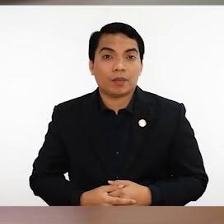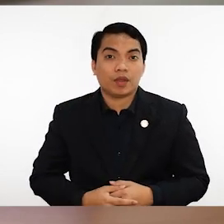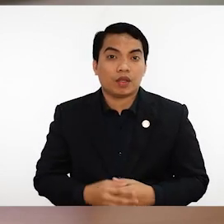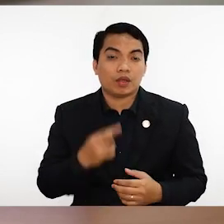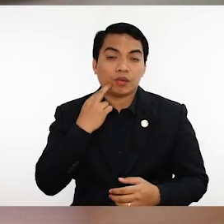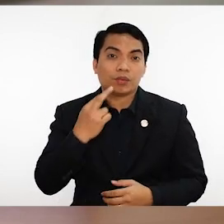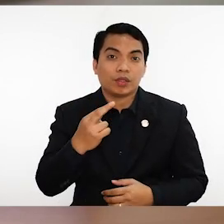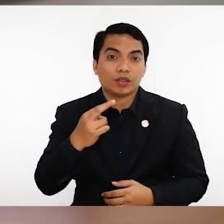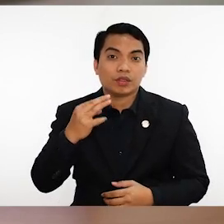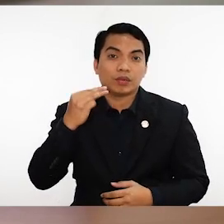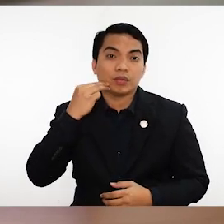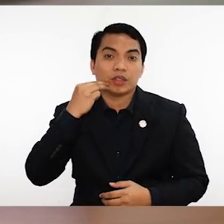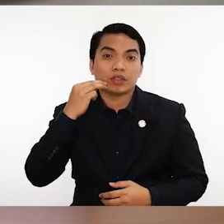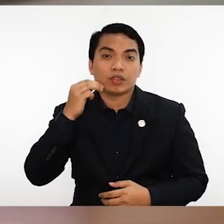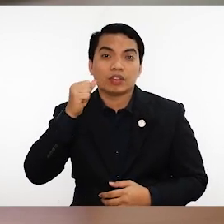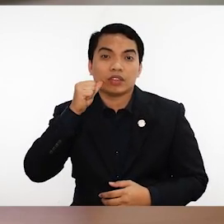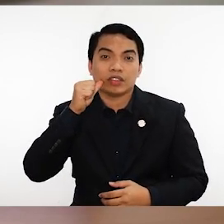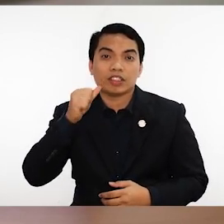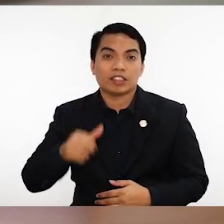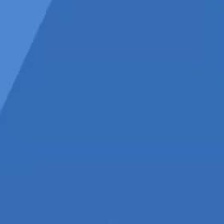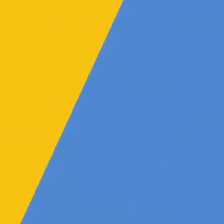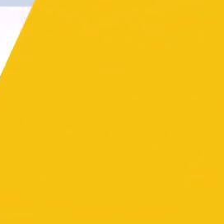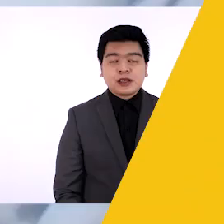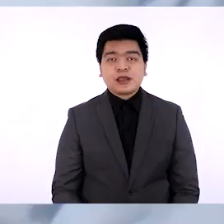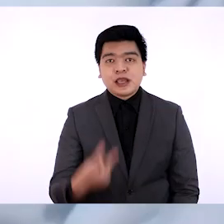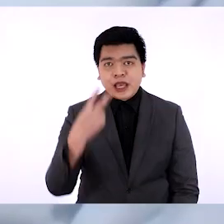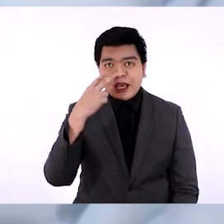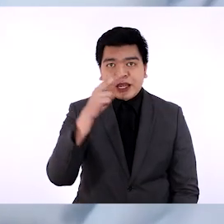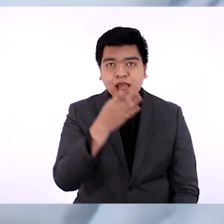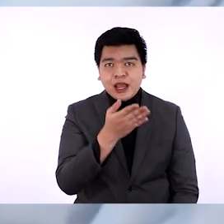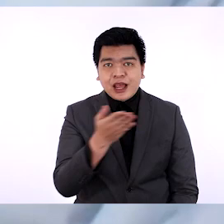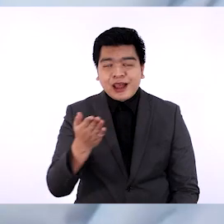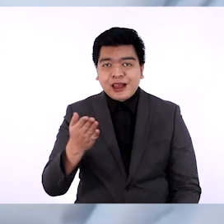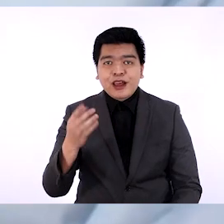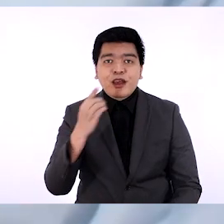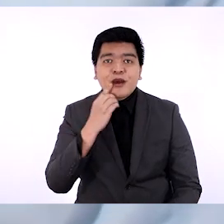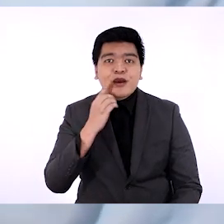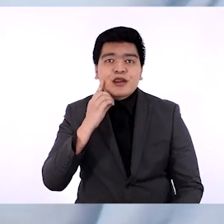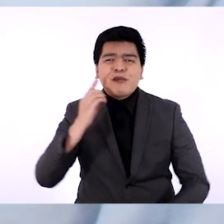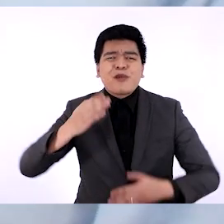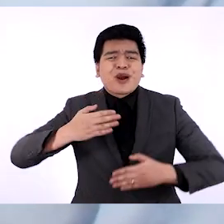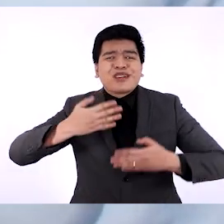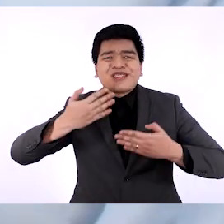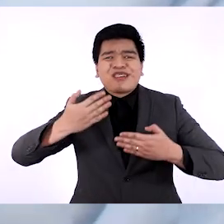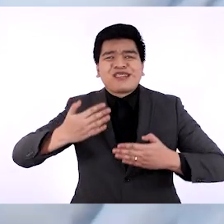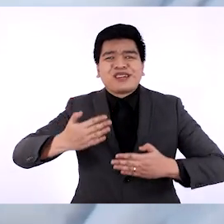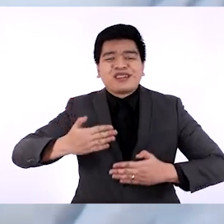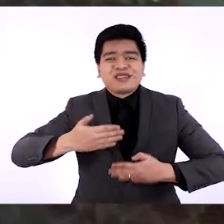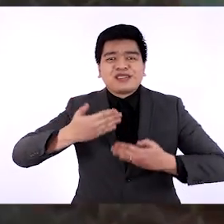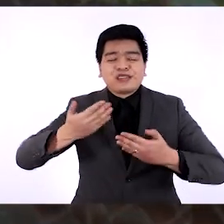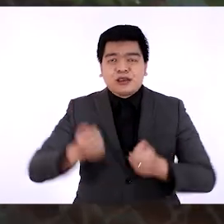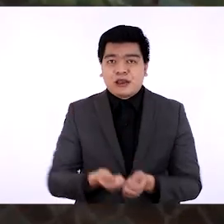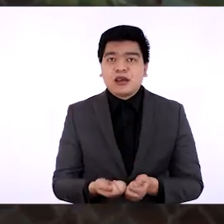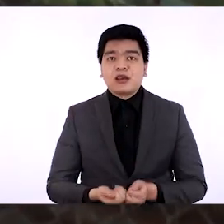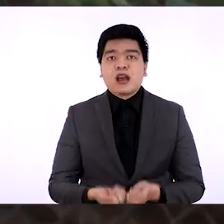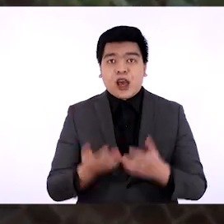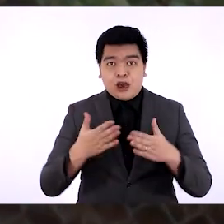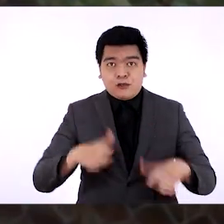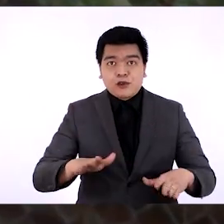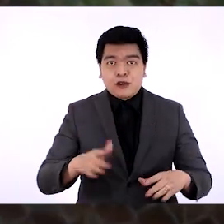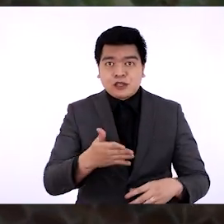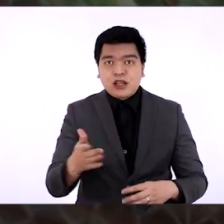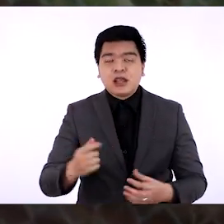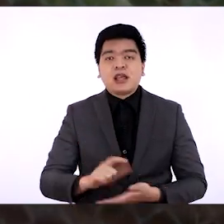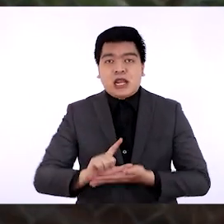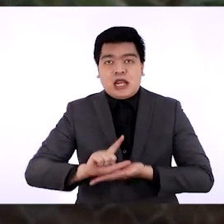May report si kapatid ng Maychun Artrero. Bakas sa mga kapatid nating deaf ang kagalakan, matapos silang